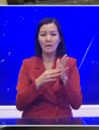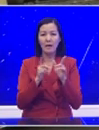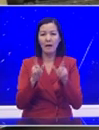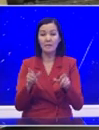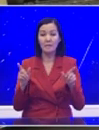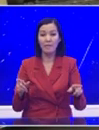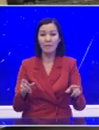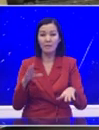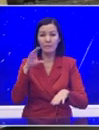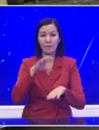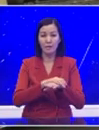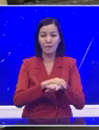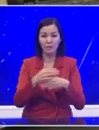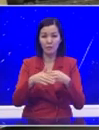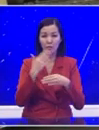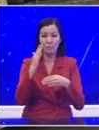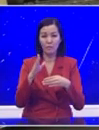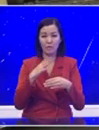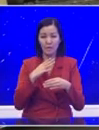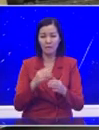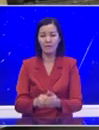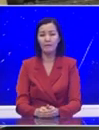азамат әкімшілік жауапкершілікке тартылды.